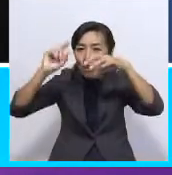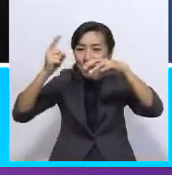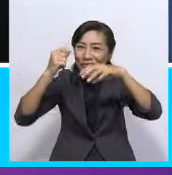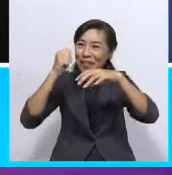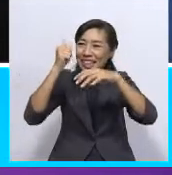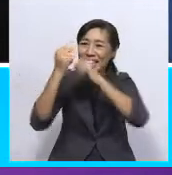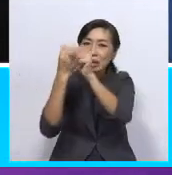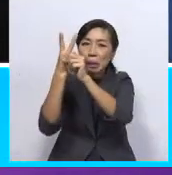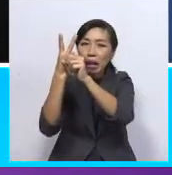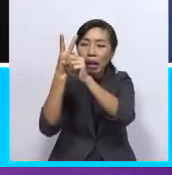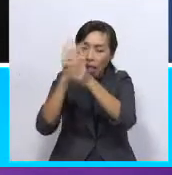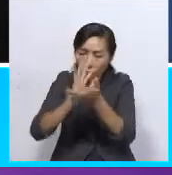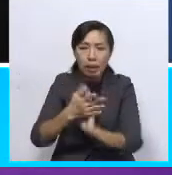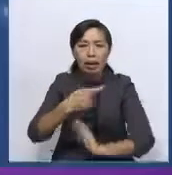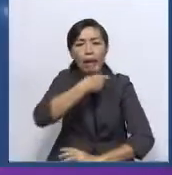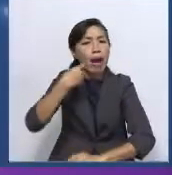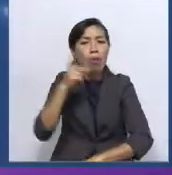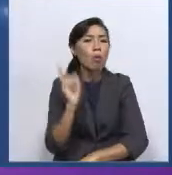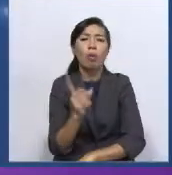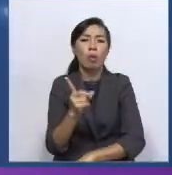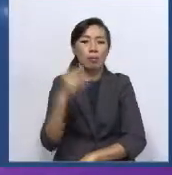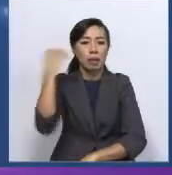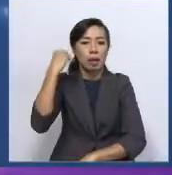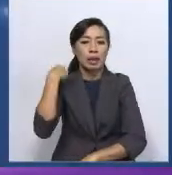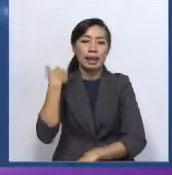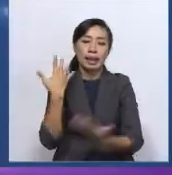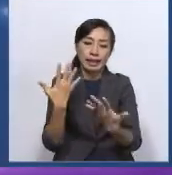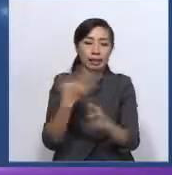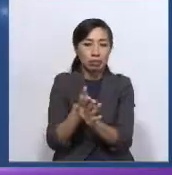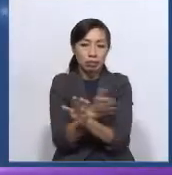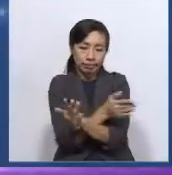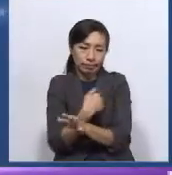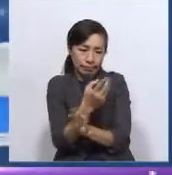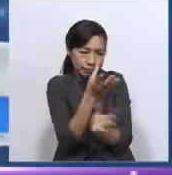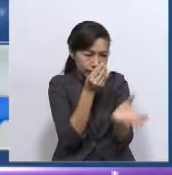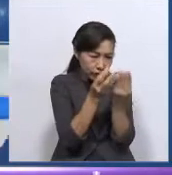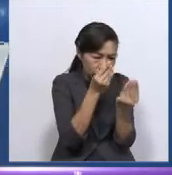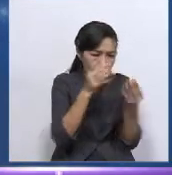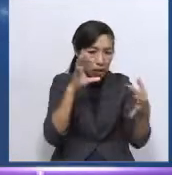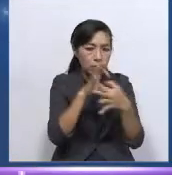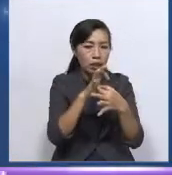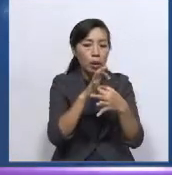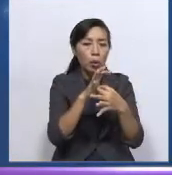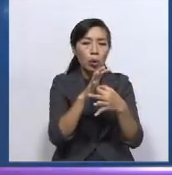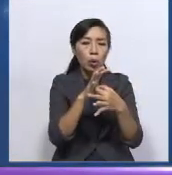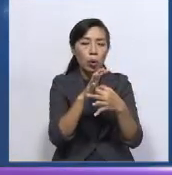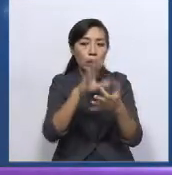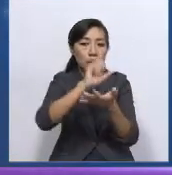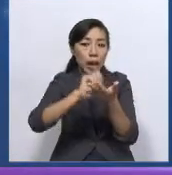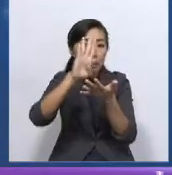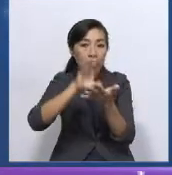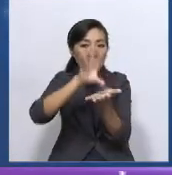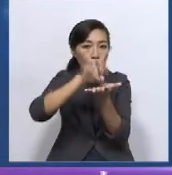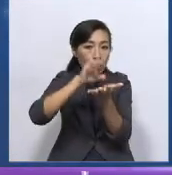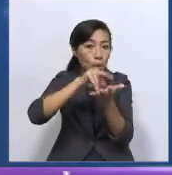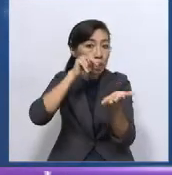นั่นคือปัญหาที่มันซ้ำซากมานานครับแล้วทีนี้เนี่ยหลังจากที่เราได้มาเรียนรู้กับสถาบันสารสนเทศ